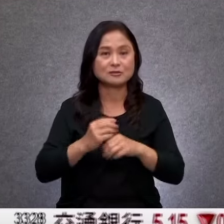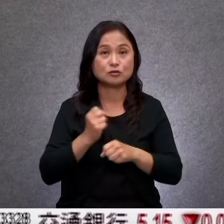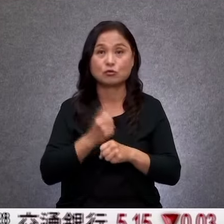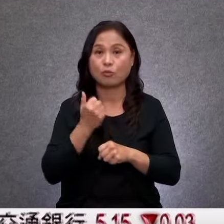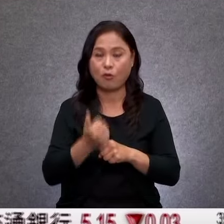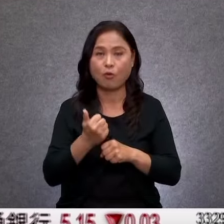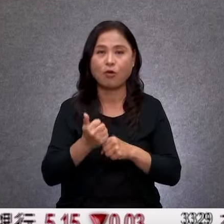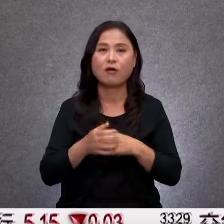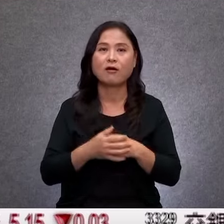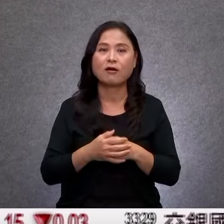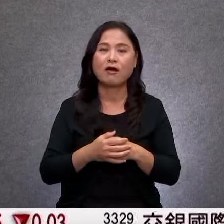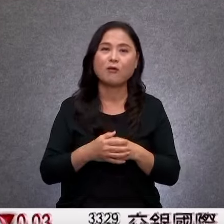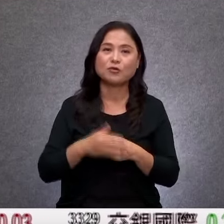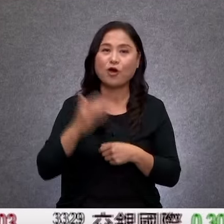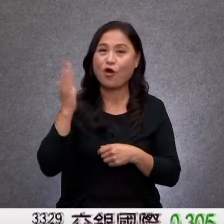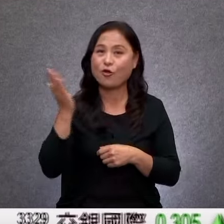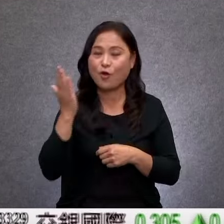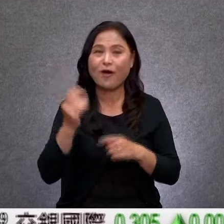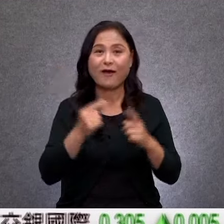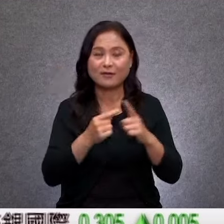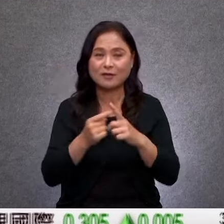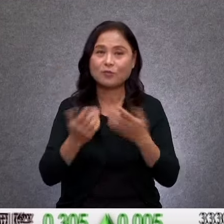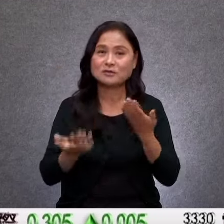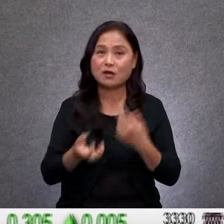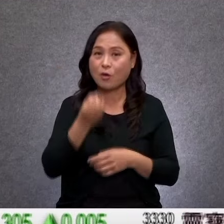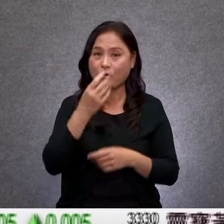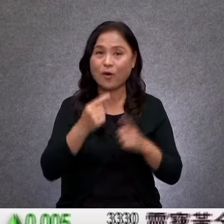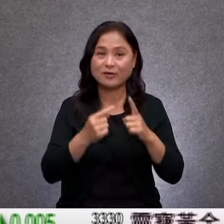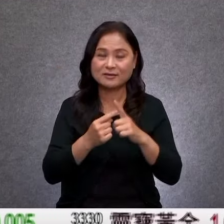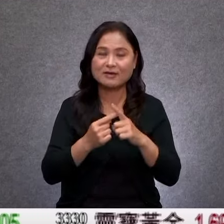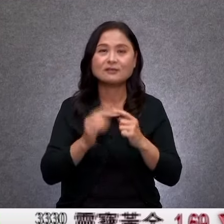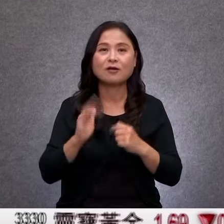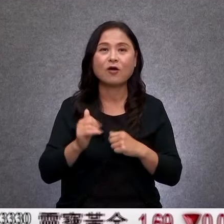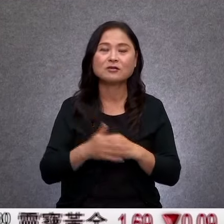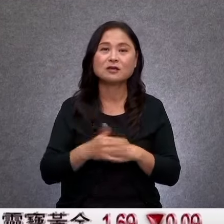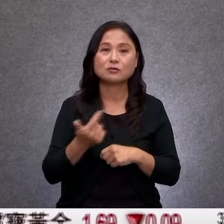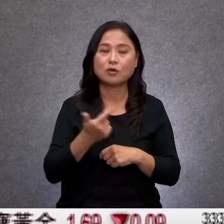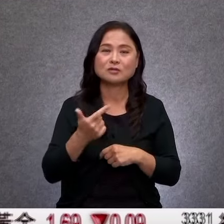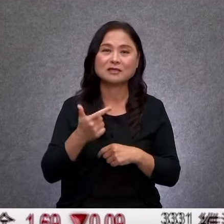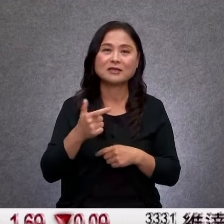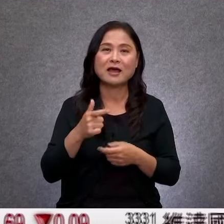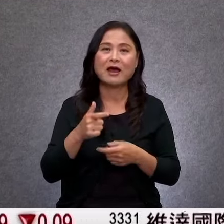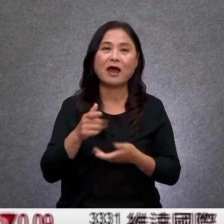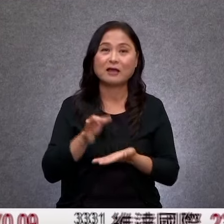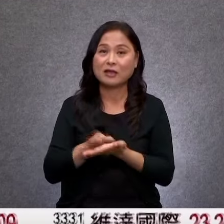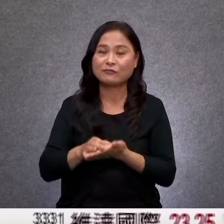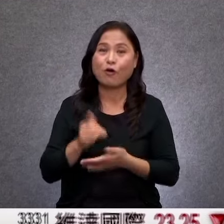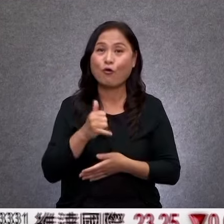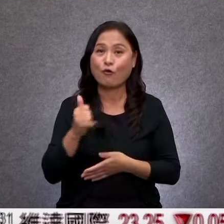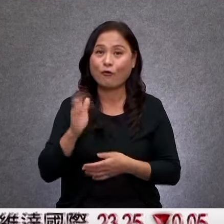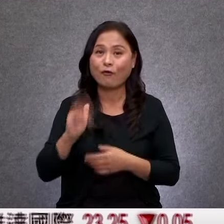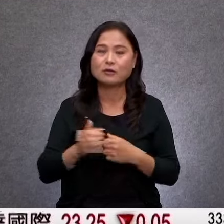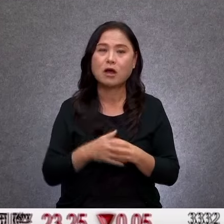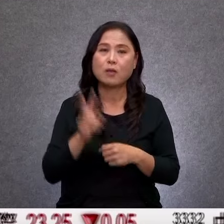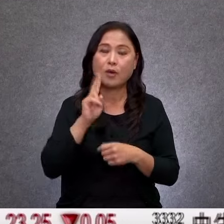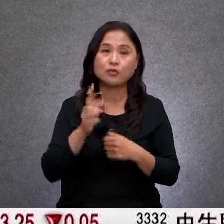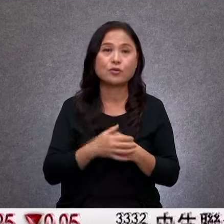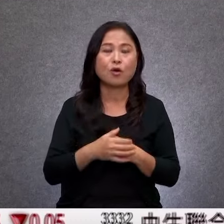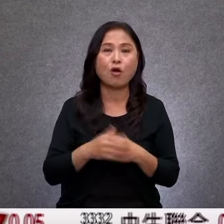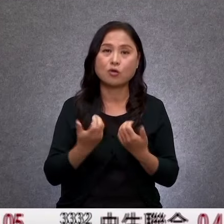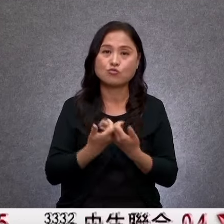樂的休閒的設施，以至到不管是旅客因為我們自己香港市民都可以有多些地方